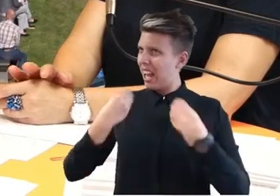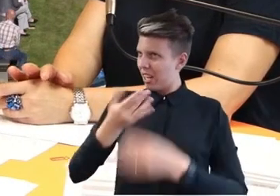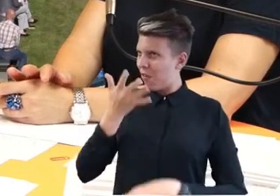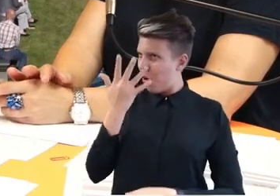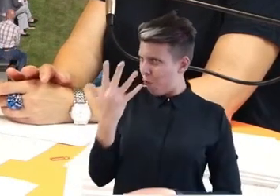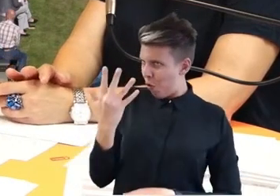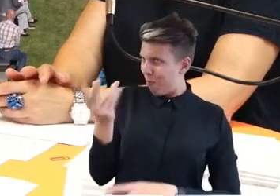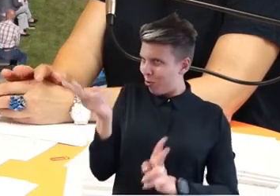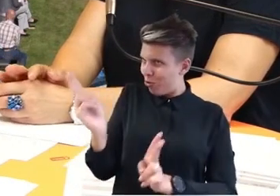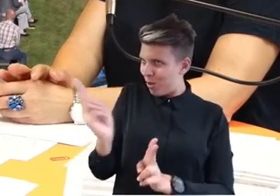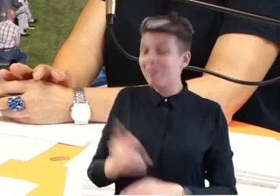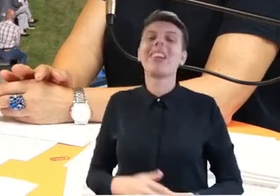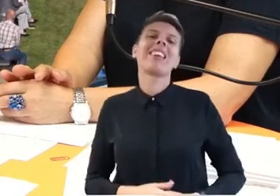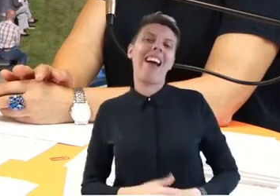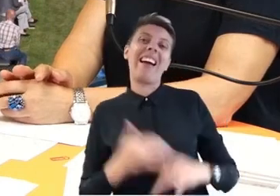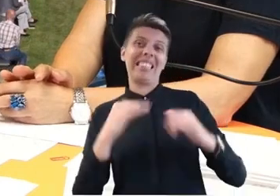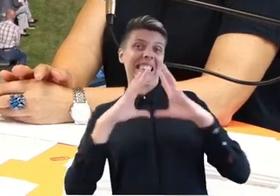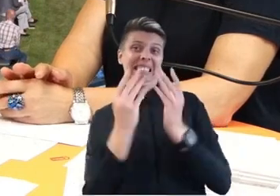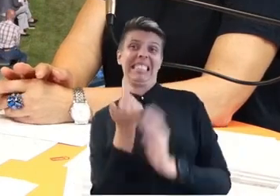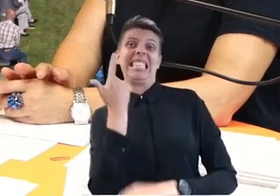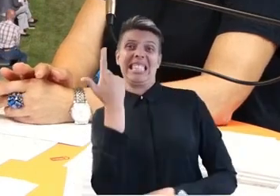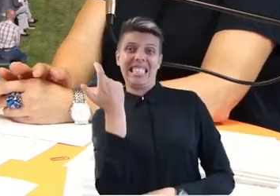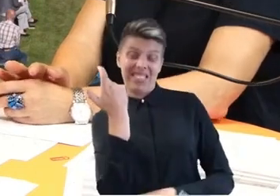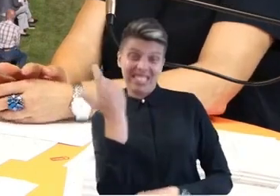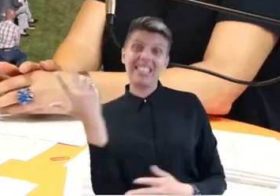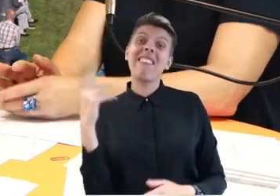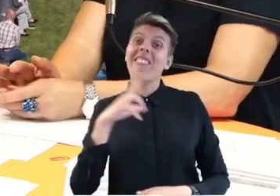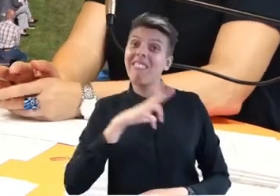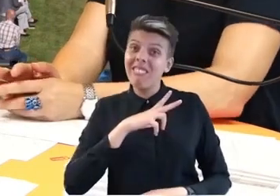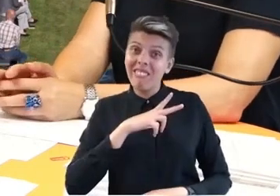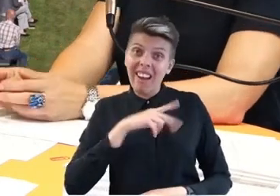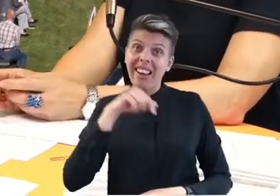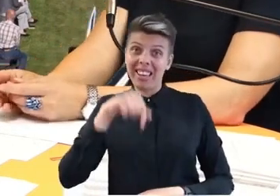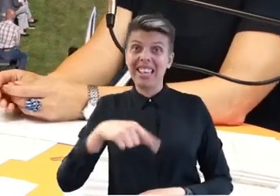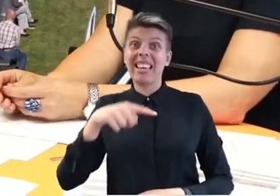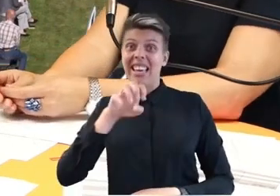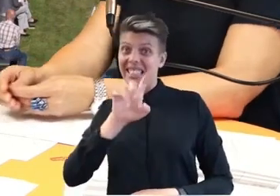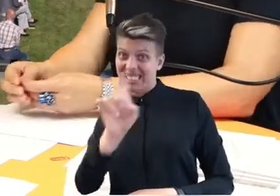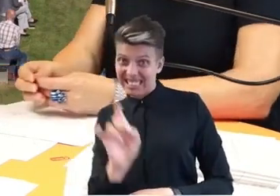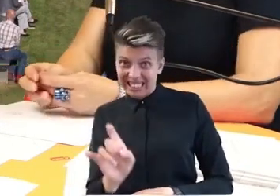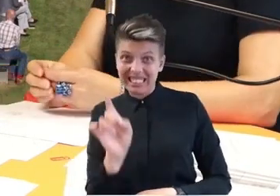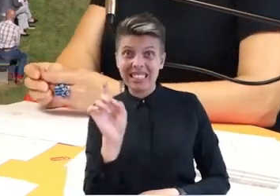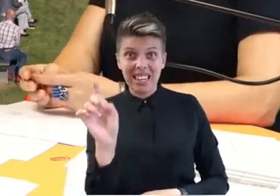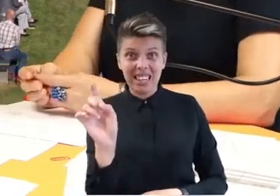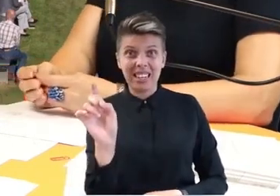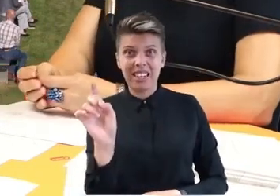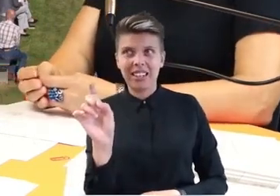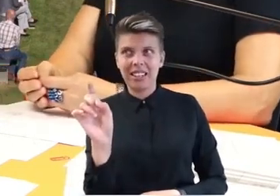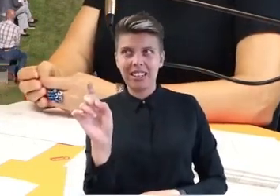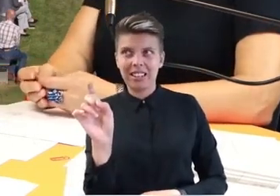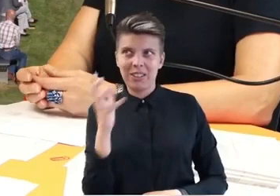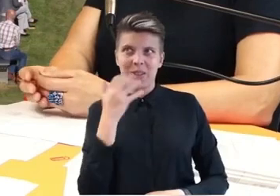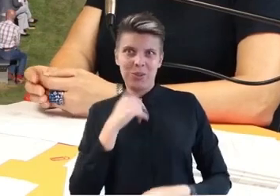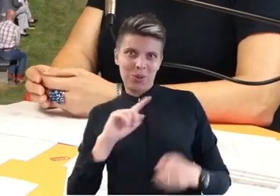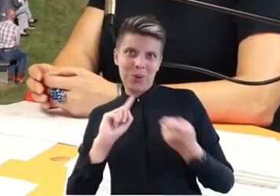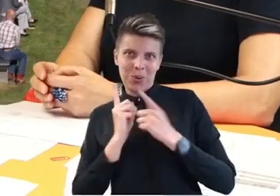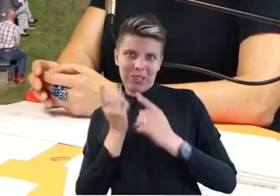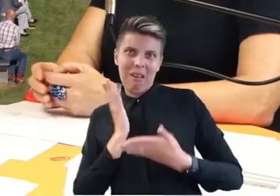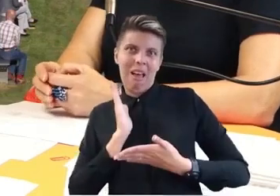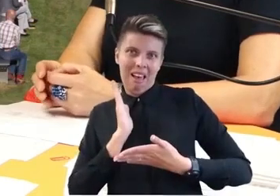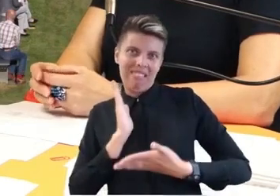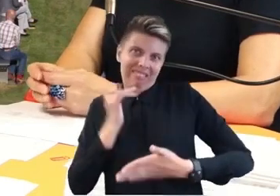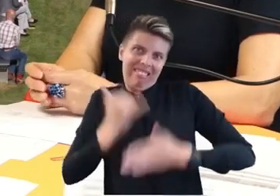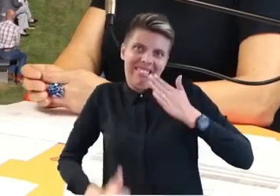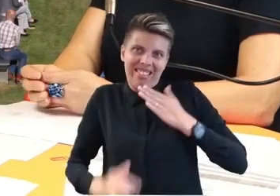ja das geht mir jetzt hätte sind der hinsicht vielleicht abschließender satz von meiner seite das gmlz